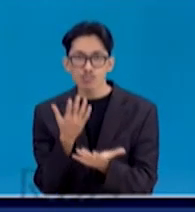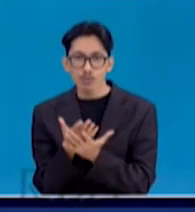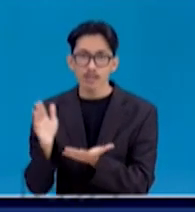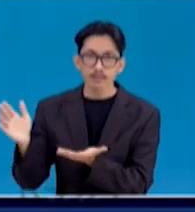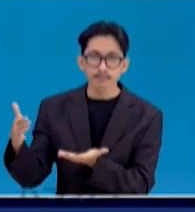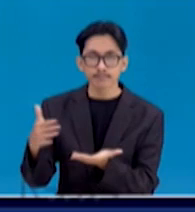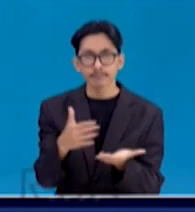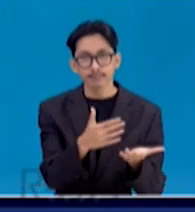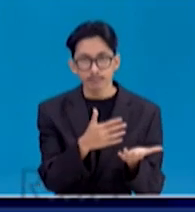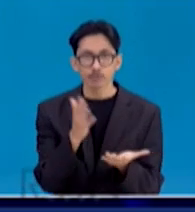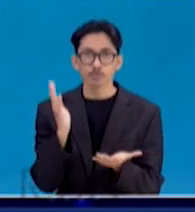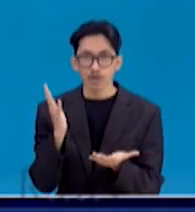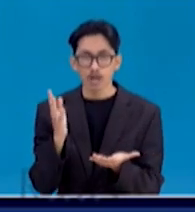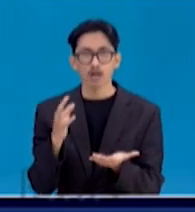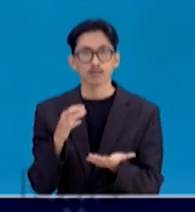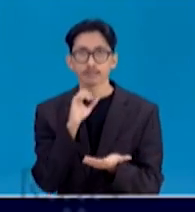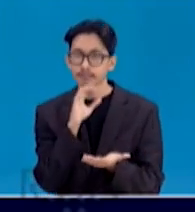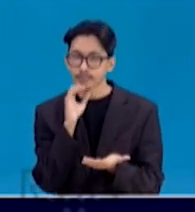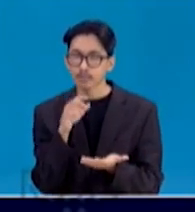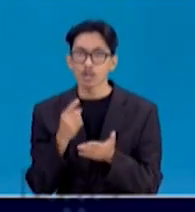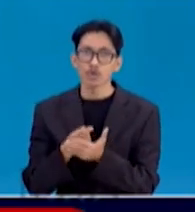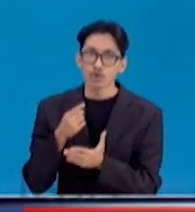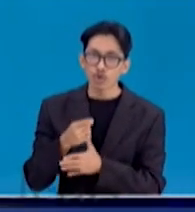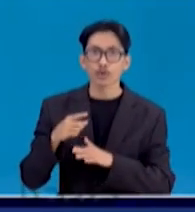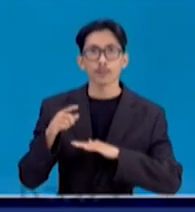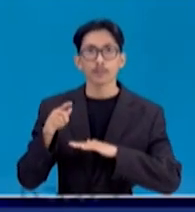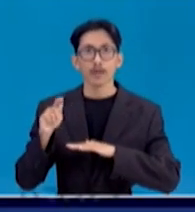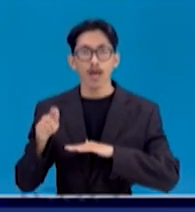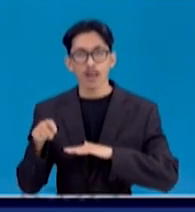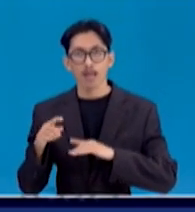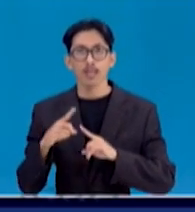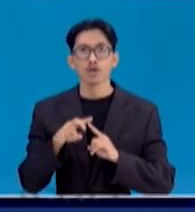Setelah mendengar pembacaan tuntutan pidana yang diajukan oleh penuntut umum pada tanggal 27 Januari 2022.